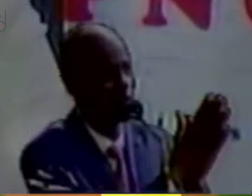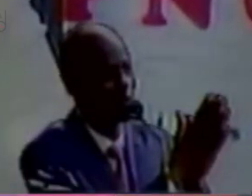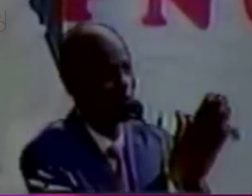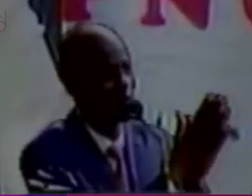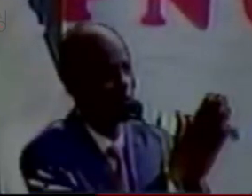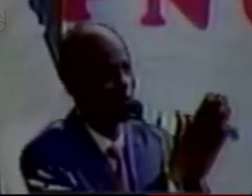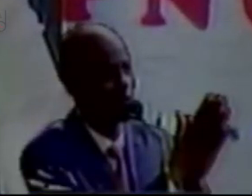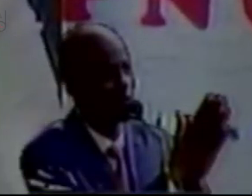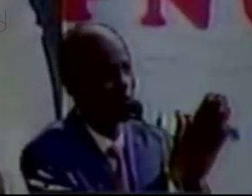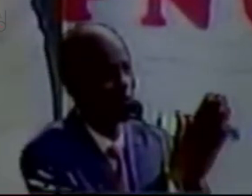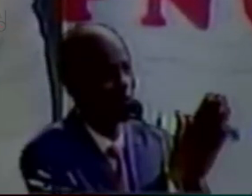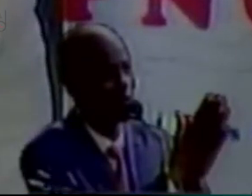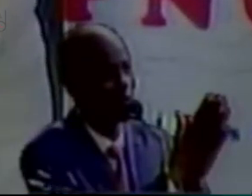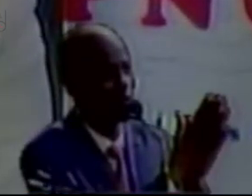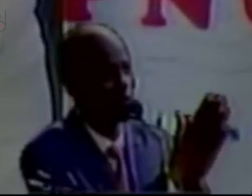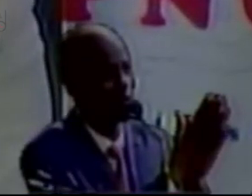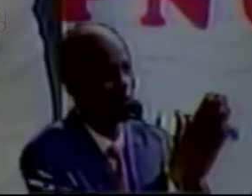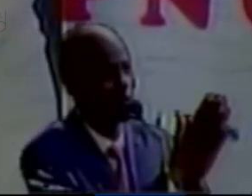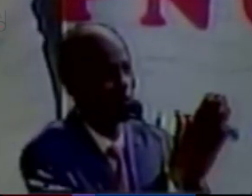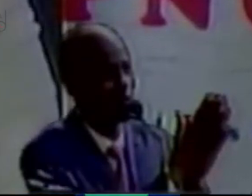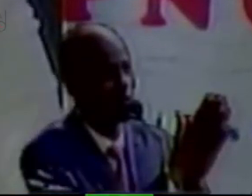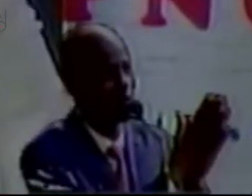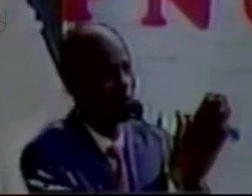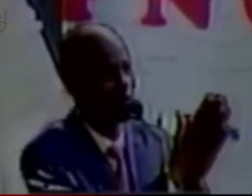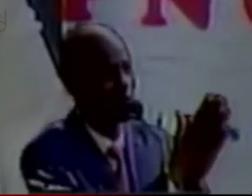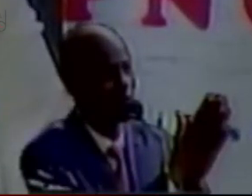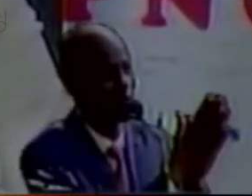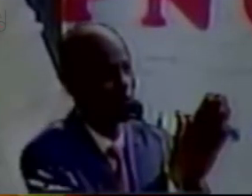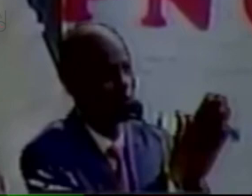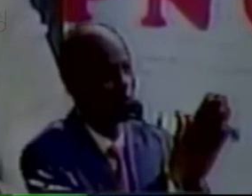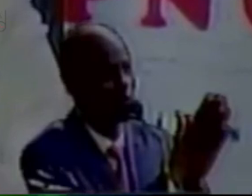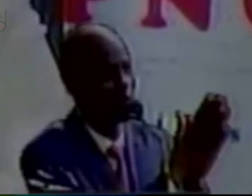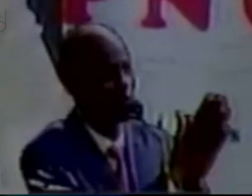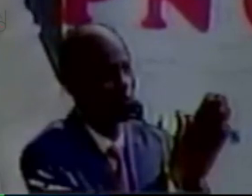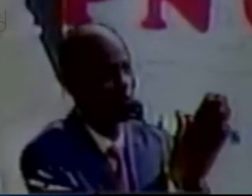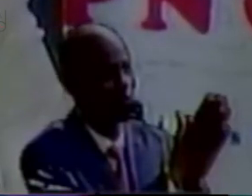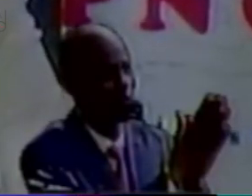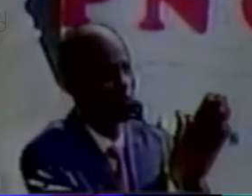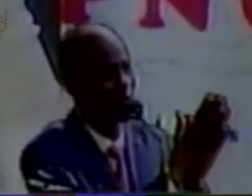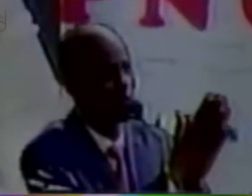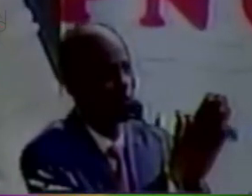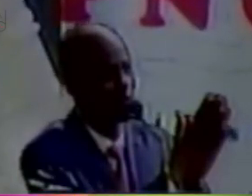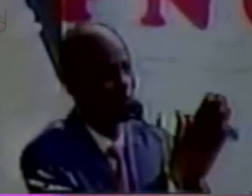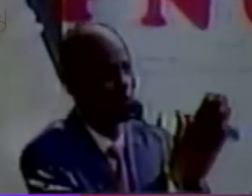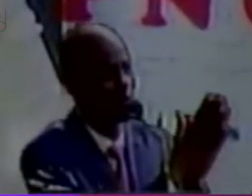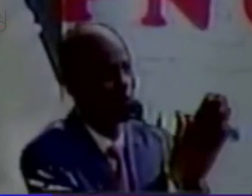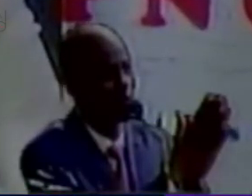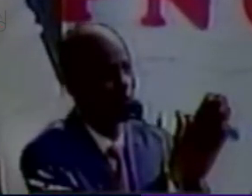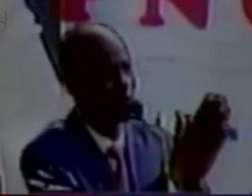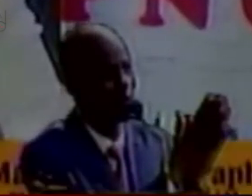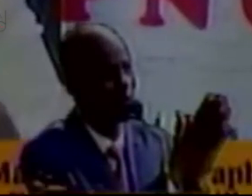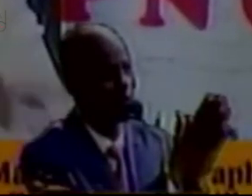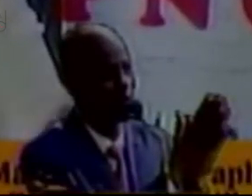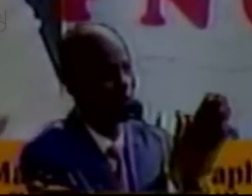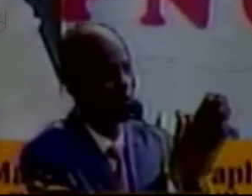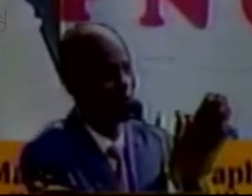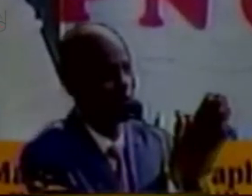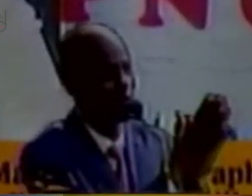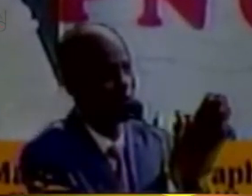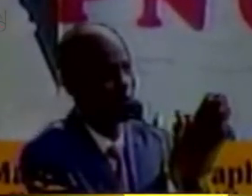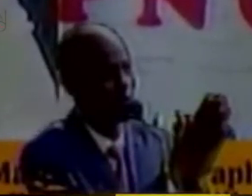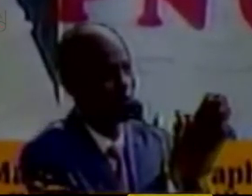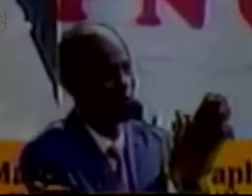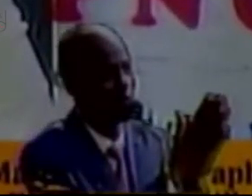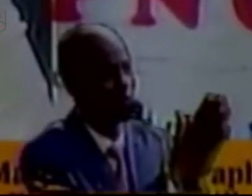ça fait photo avec moi et puis il remet moi lettre moi au contraire lettre là c'est là caill moi mal l'île là soit parce que c'est devant médias